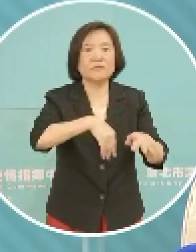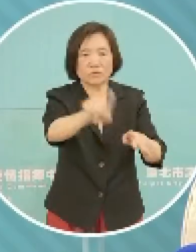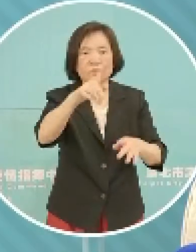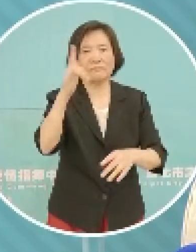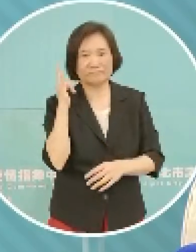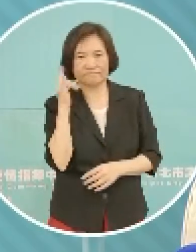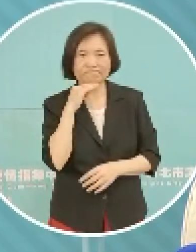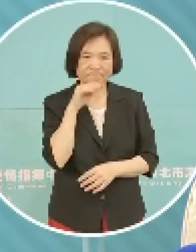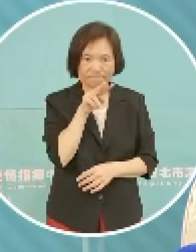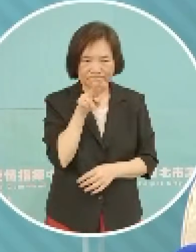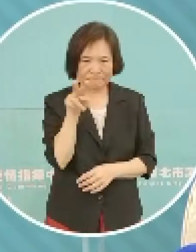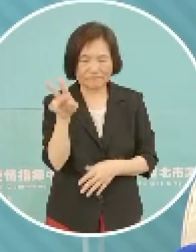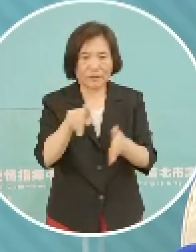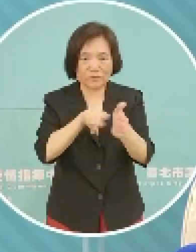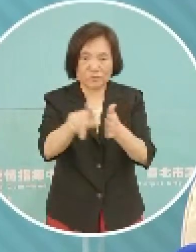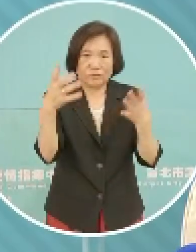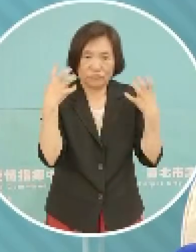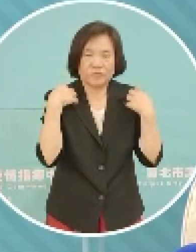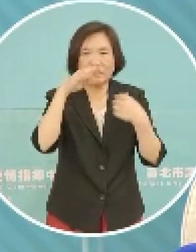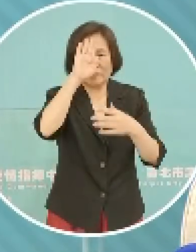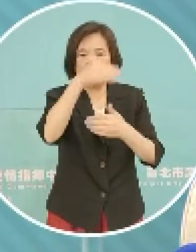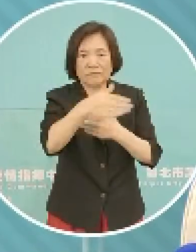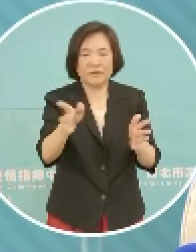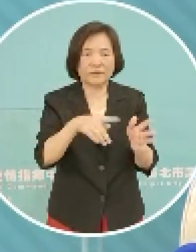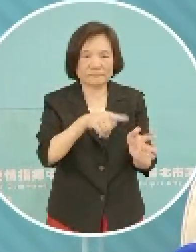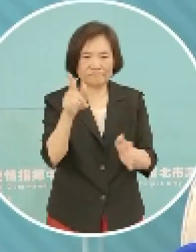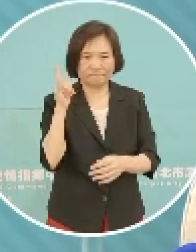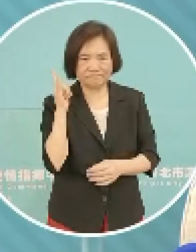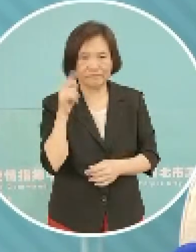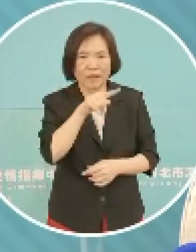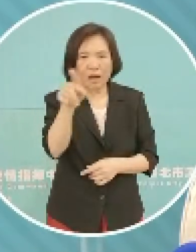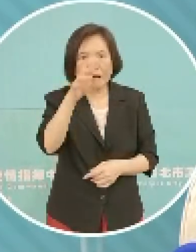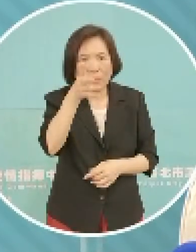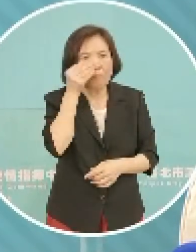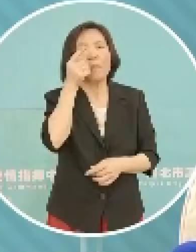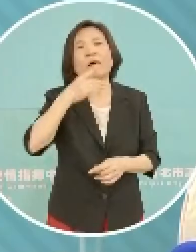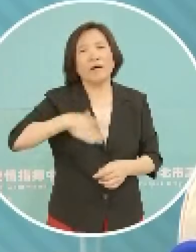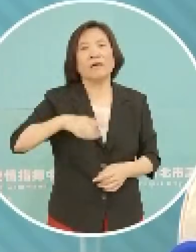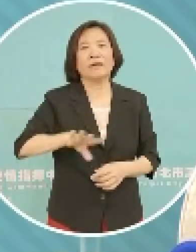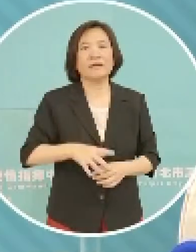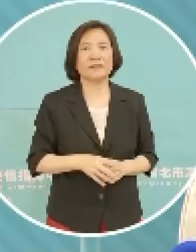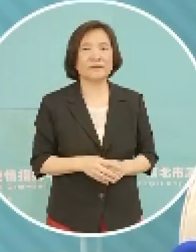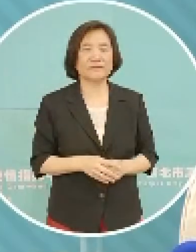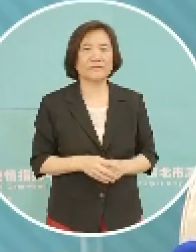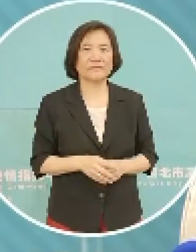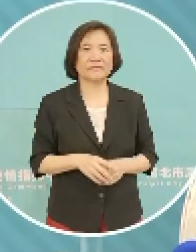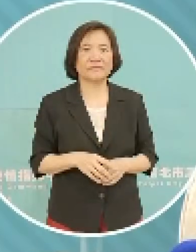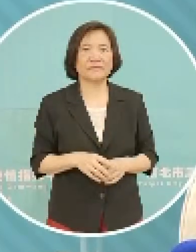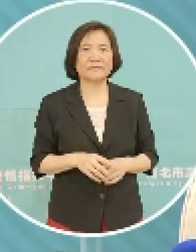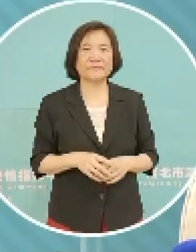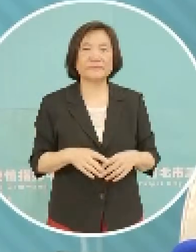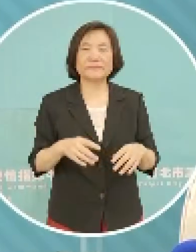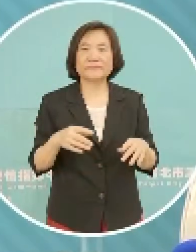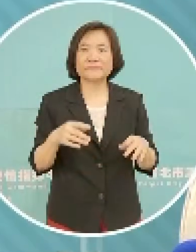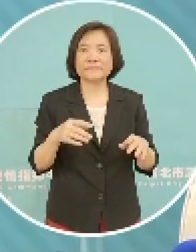下，到那些专责病房的那个门口站一下，你就知道现况了嘛。我看，当然我们说